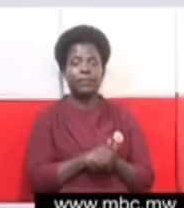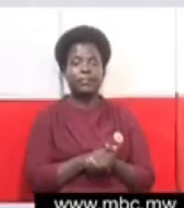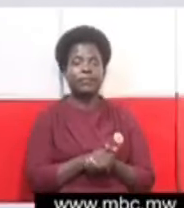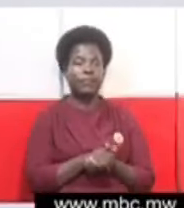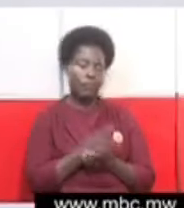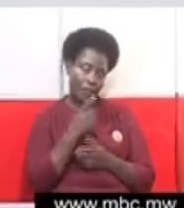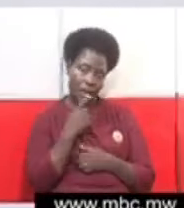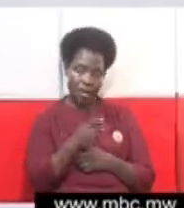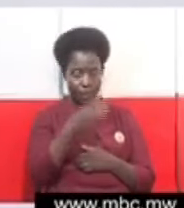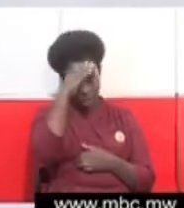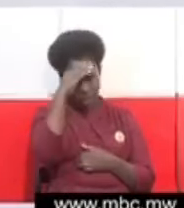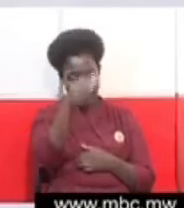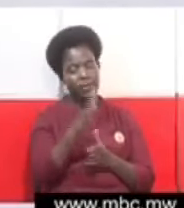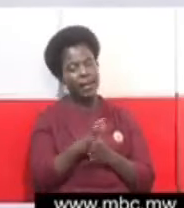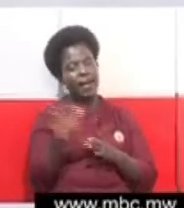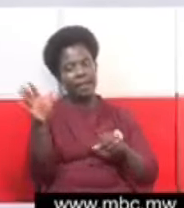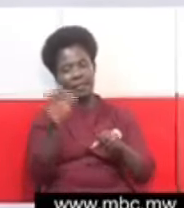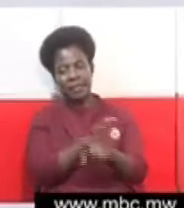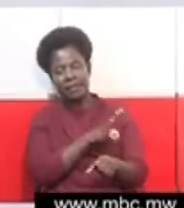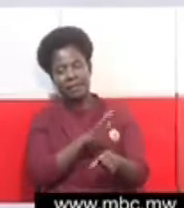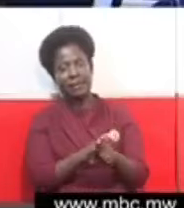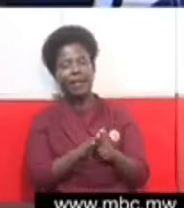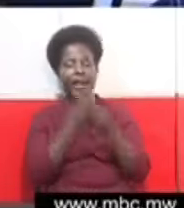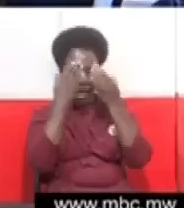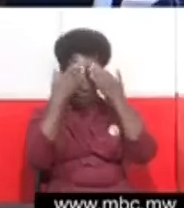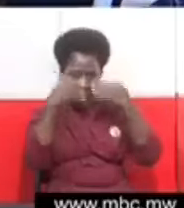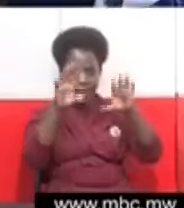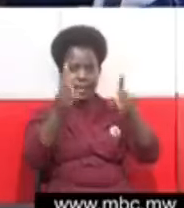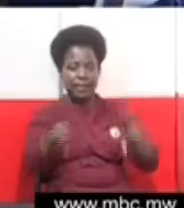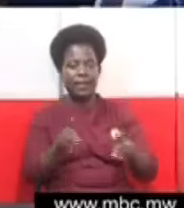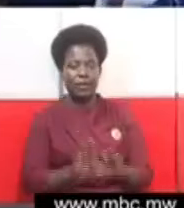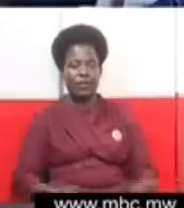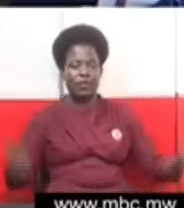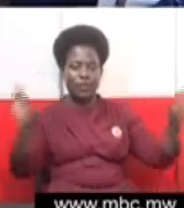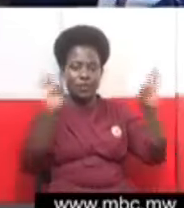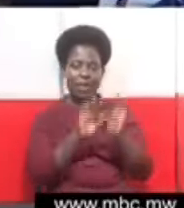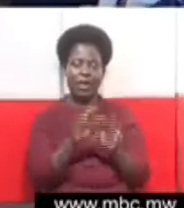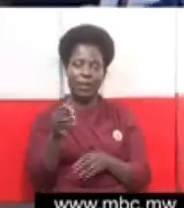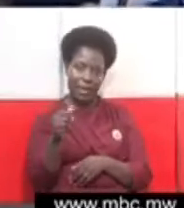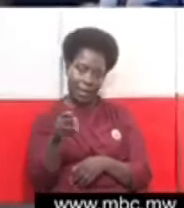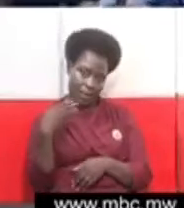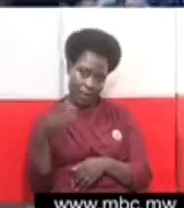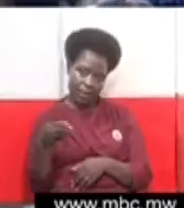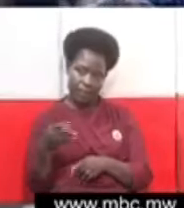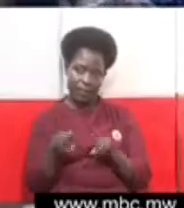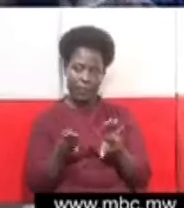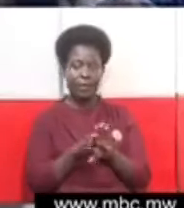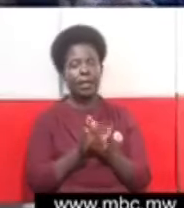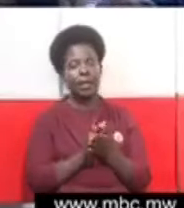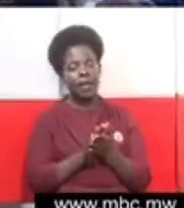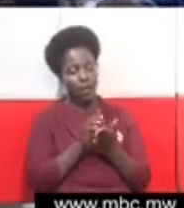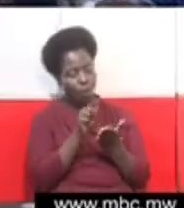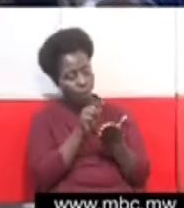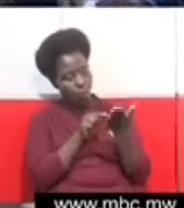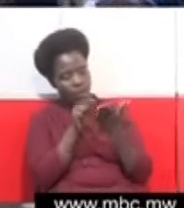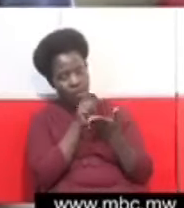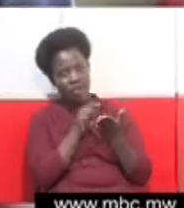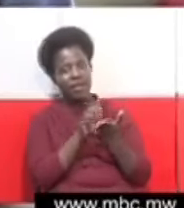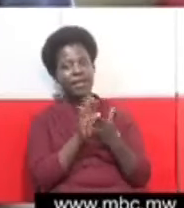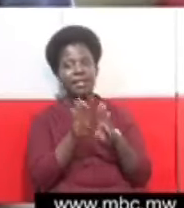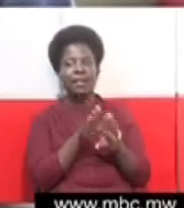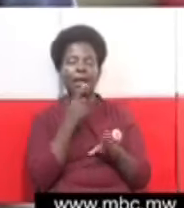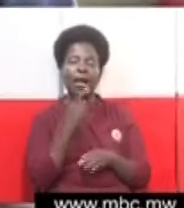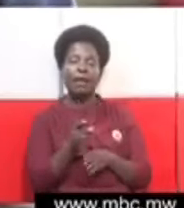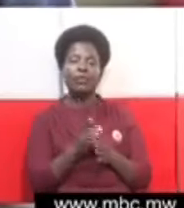ati a polisi achilimika kudziwitsa anthu zakufunikira kwa ndalama ya pepala komanso ya chitsulo ina iliyonse. Iwo ati